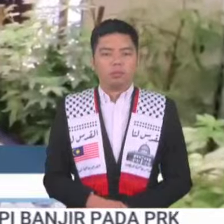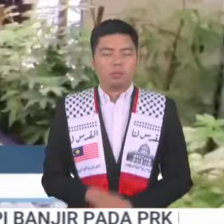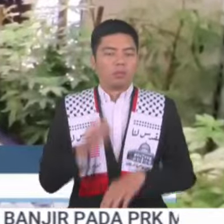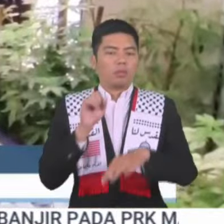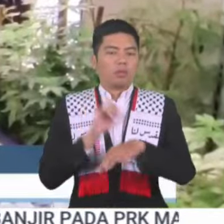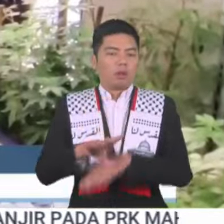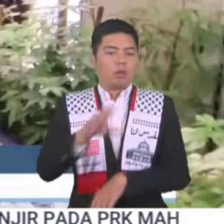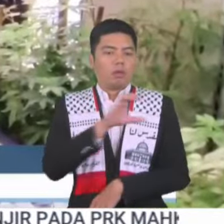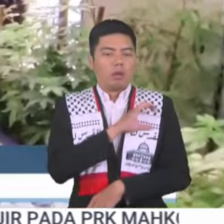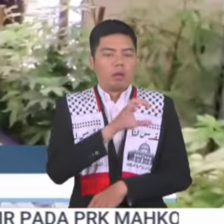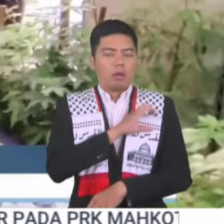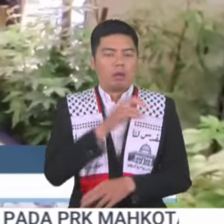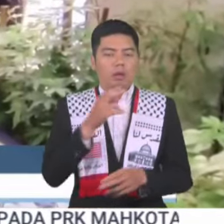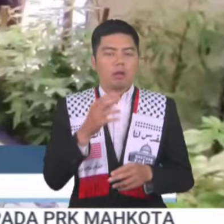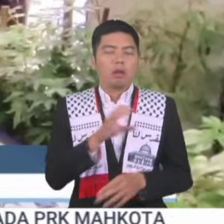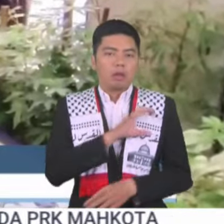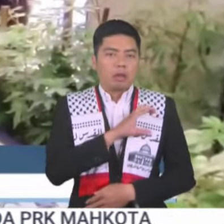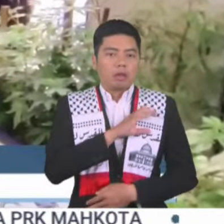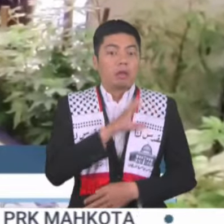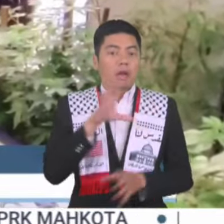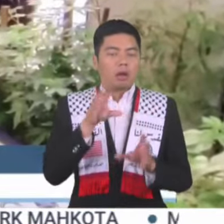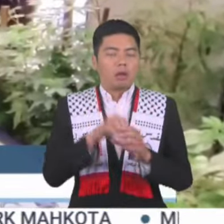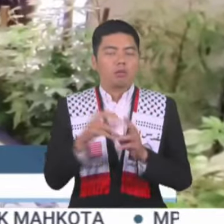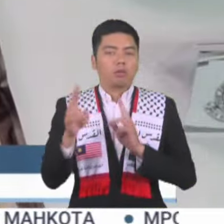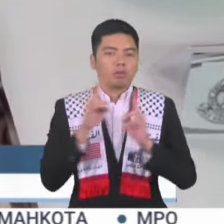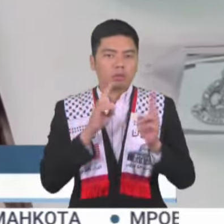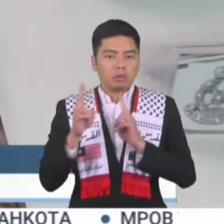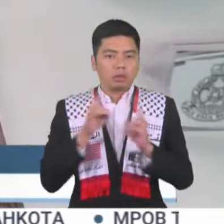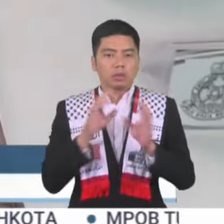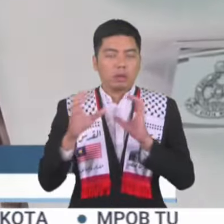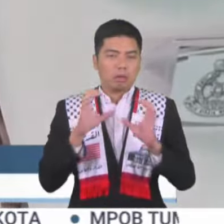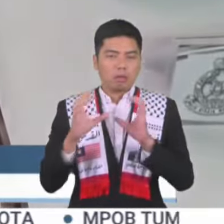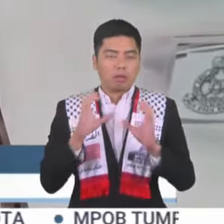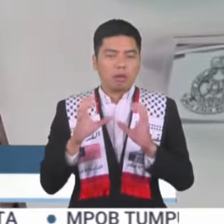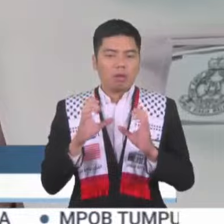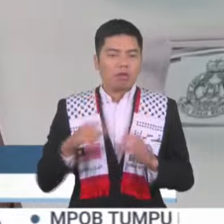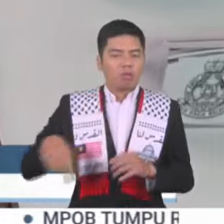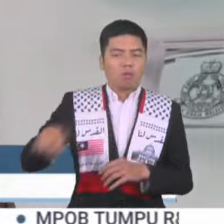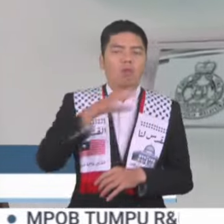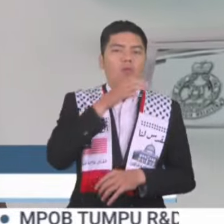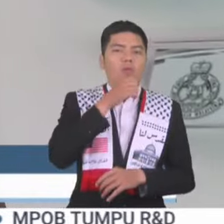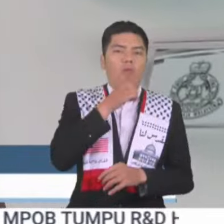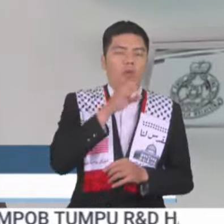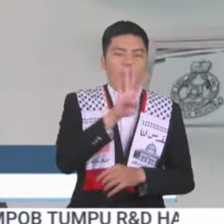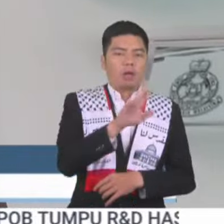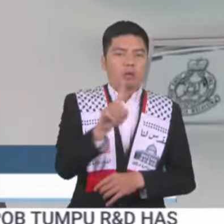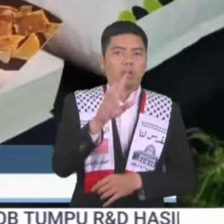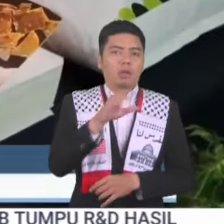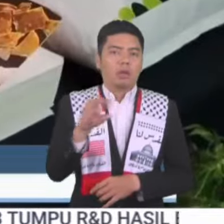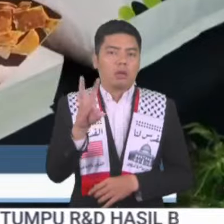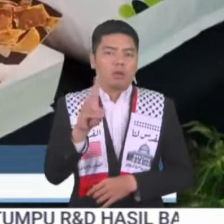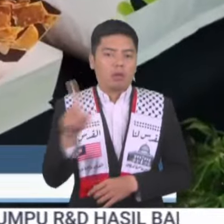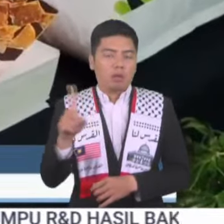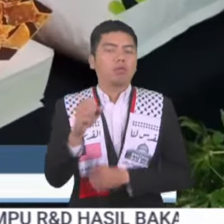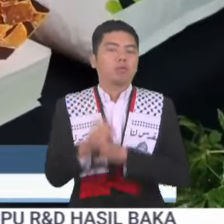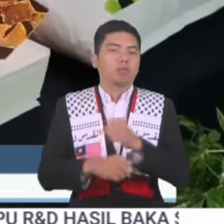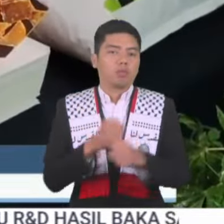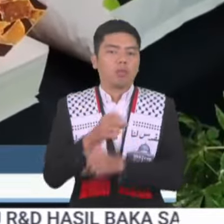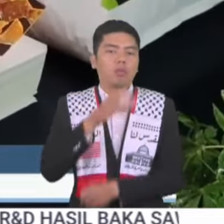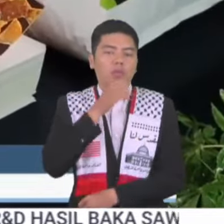Pesuruhjaya Polis Sarawak Datuk Manca Atta dalam sidang media di Miri berkata suspek masing-masing berusia 41 dan 61